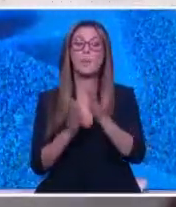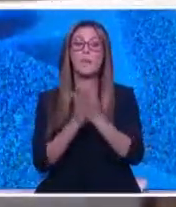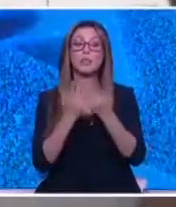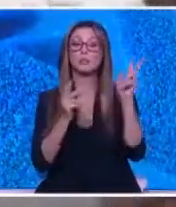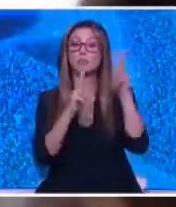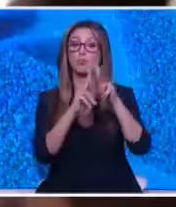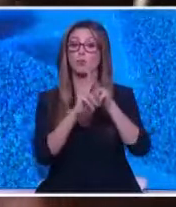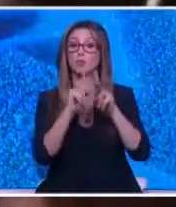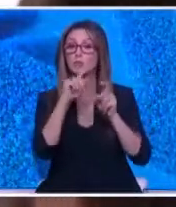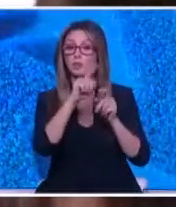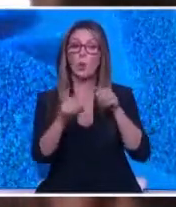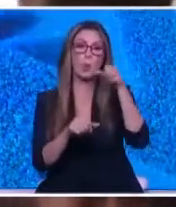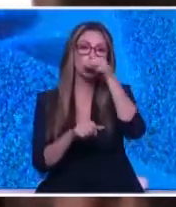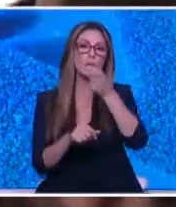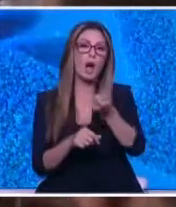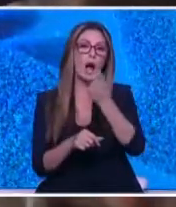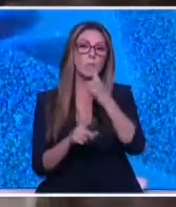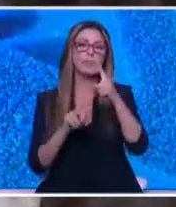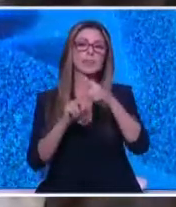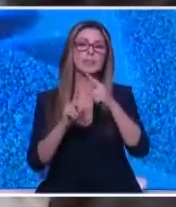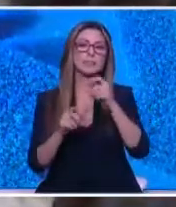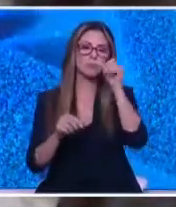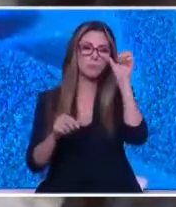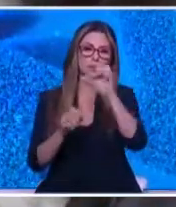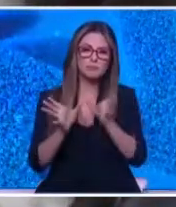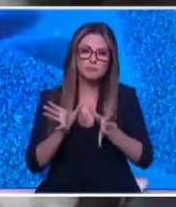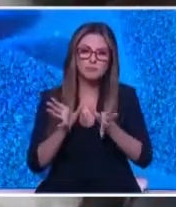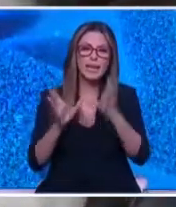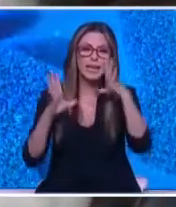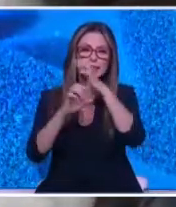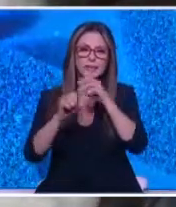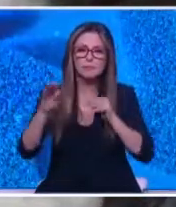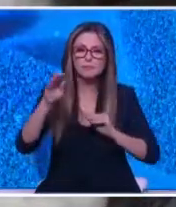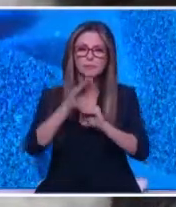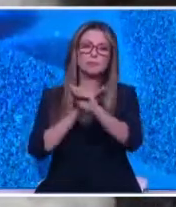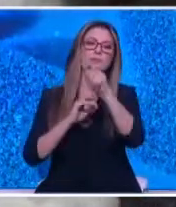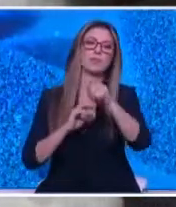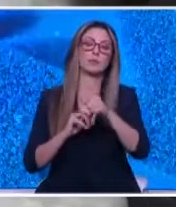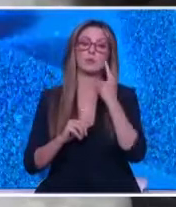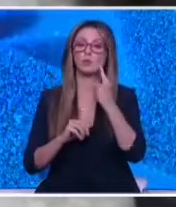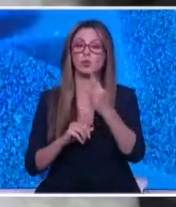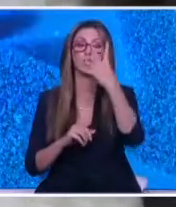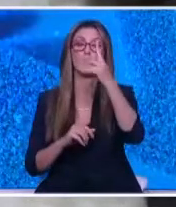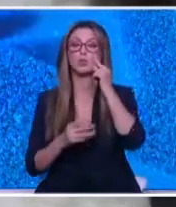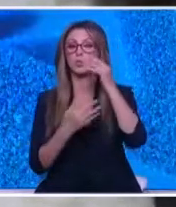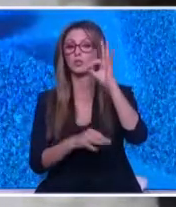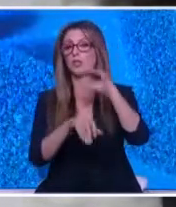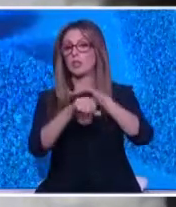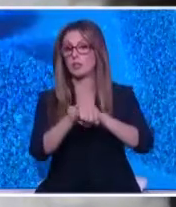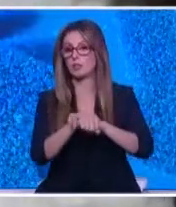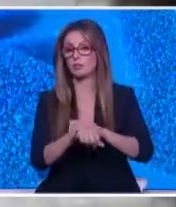Emniyet Müdürlüğü de uyuşturucu hapların tırın yakıt deposunda oluşturulan gizli bölmede bulunduğunu belirtti. Olayda 4 kişi gözaltına